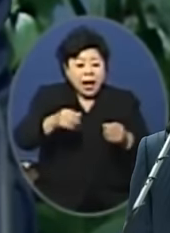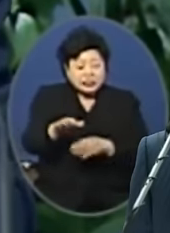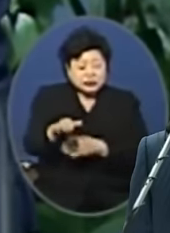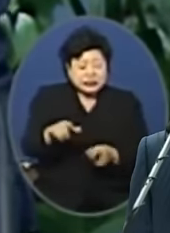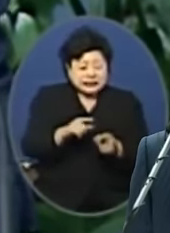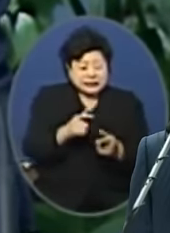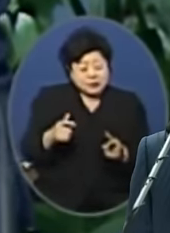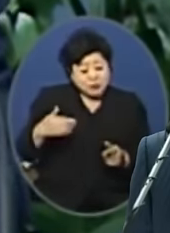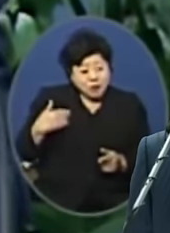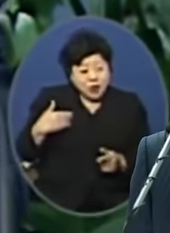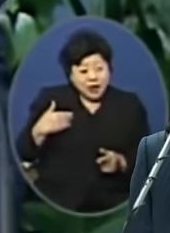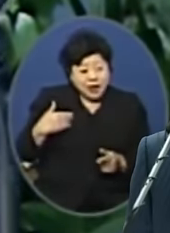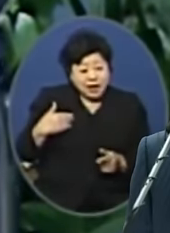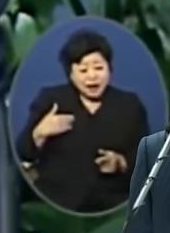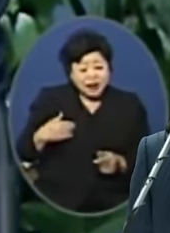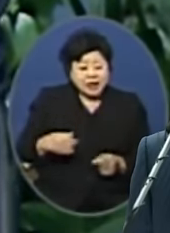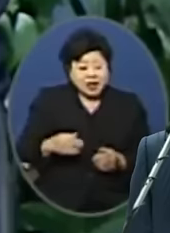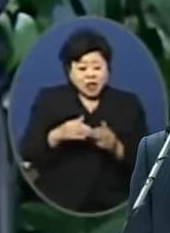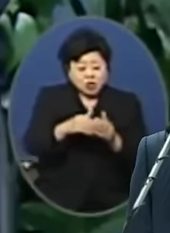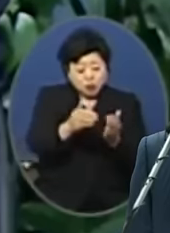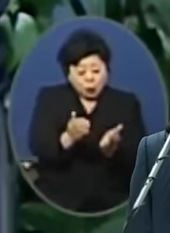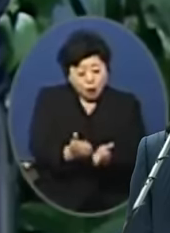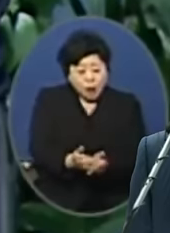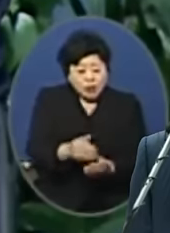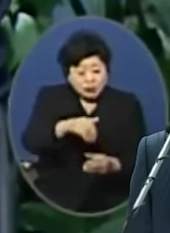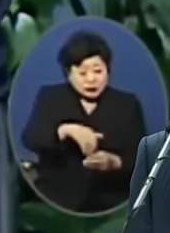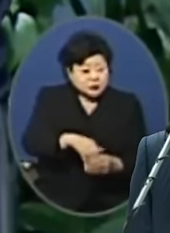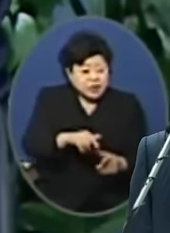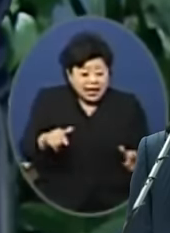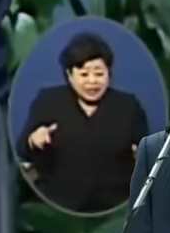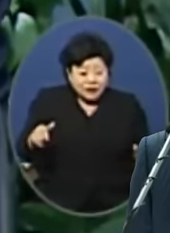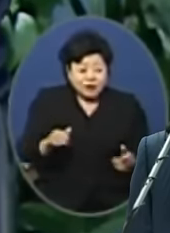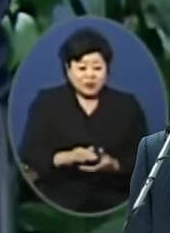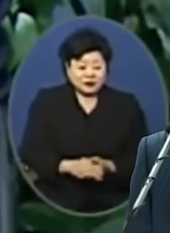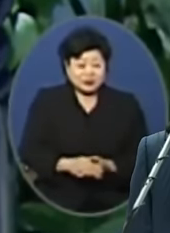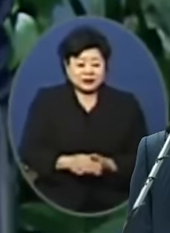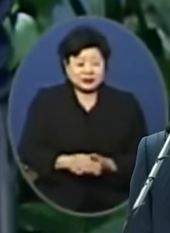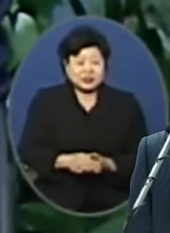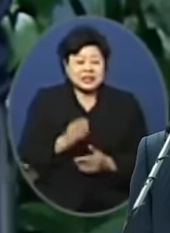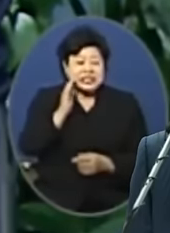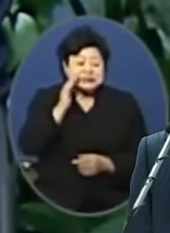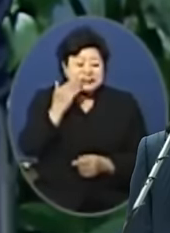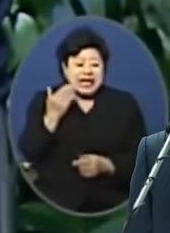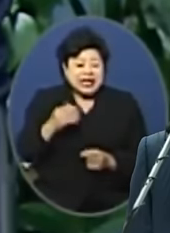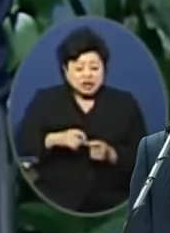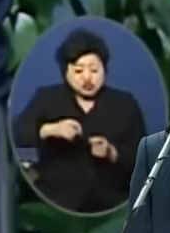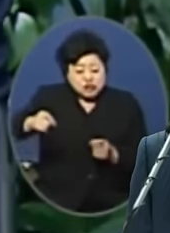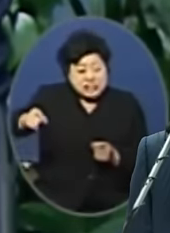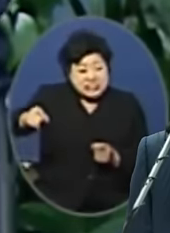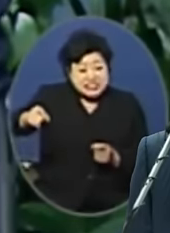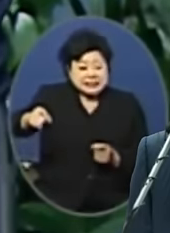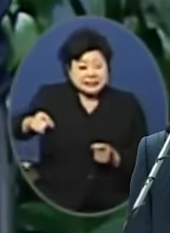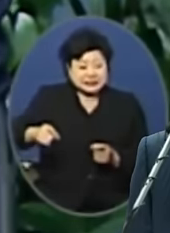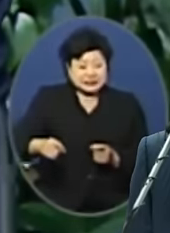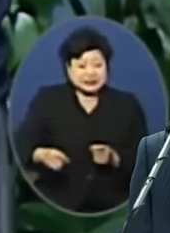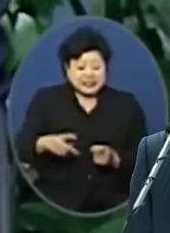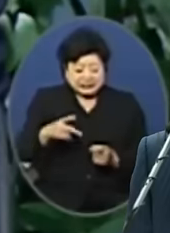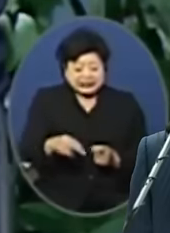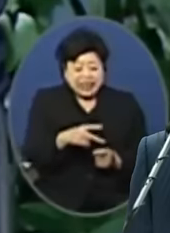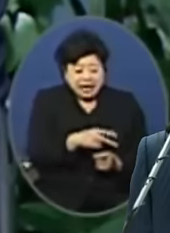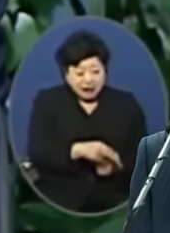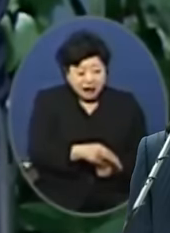모르는지 몰라도 잡수시는 동근 고구마 그걸 심지 않습니다. 거기에서 나온 줄기를